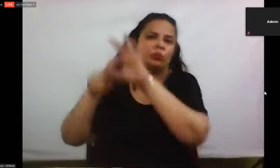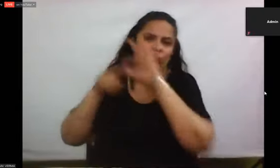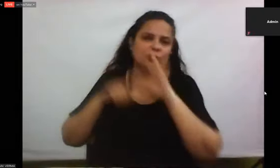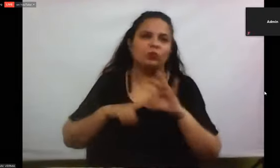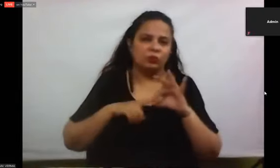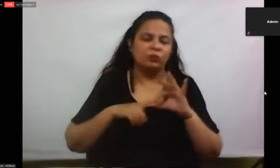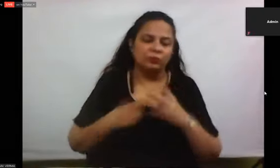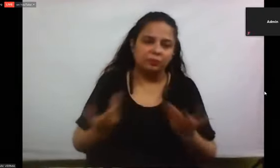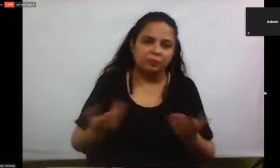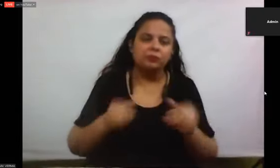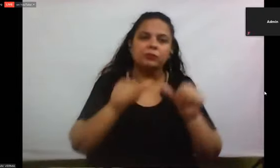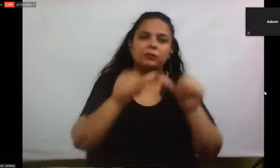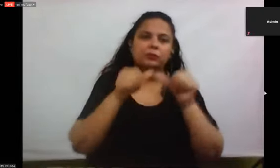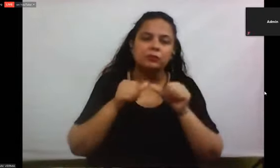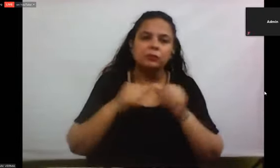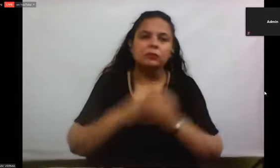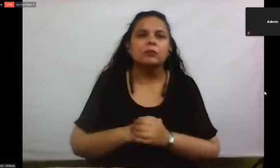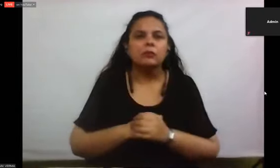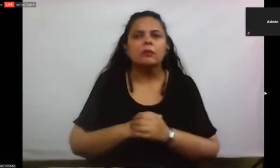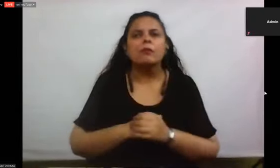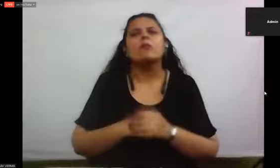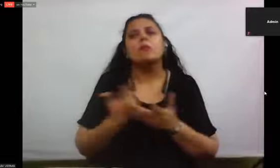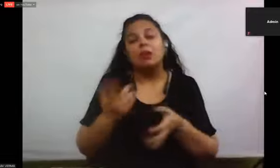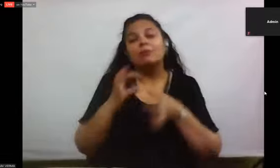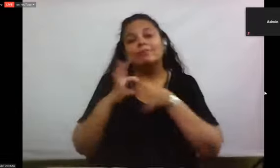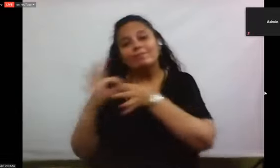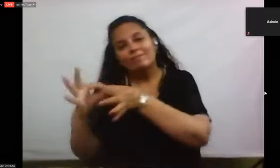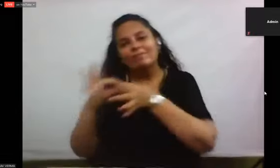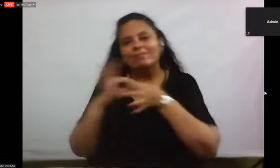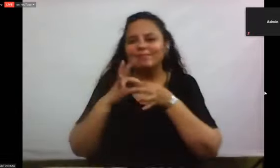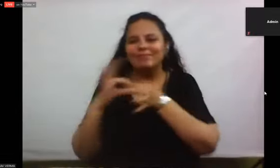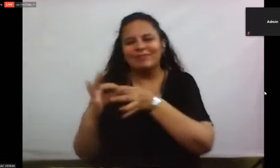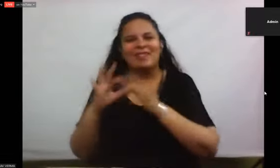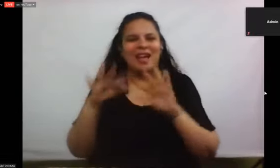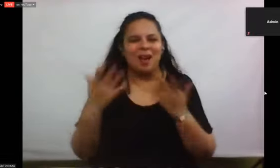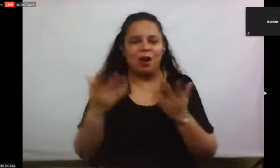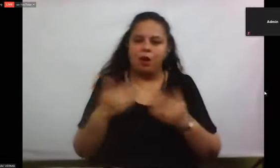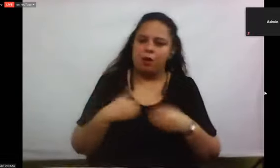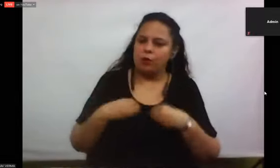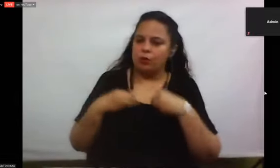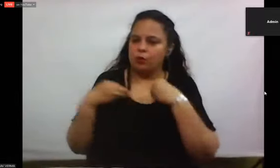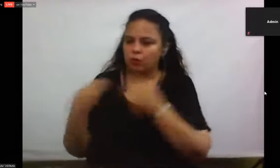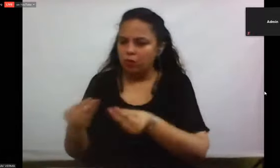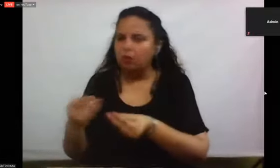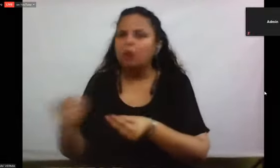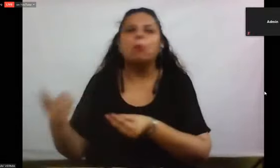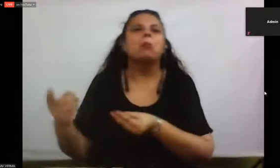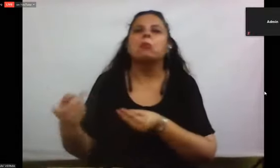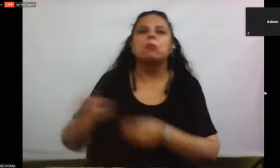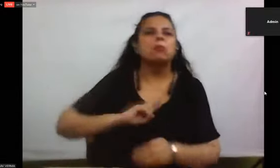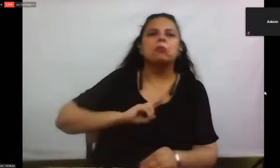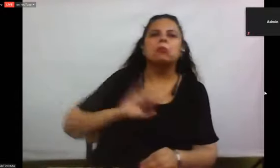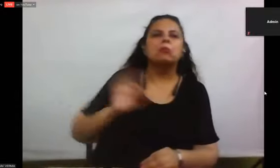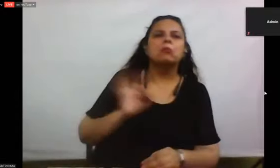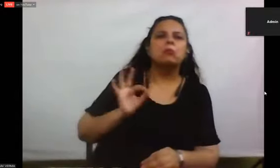कि कोऑपरेटिंग इज अ वेरी जनरल टर्म. कोऑपरेटिंग, नॉट कोऑपरेटिंग इन व्हाट? पढ़ाई